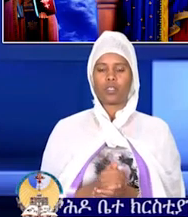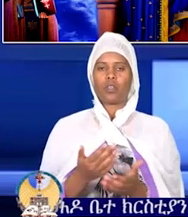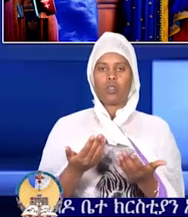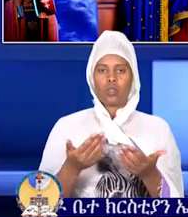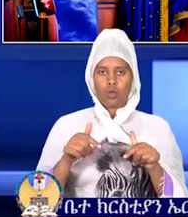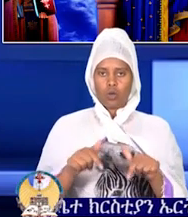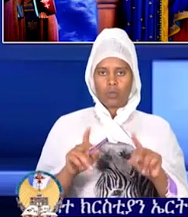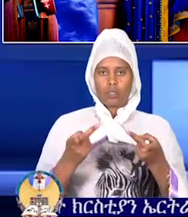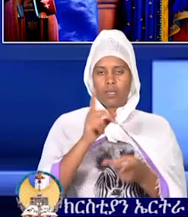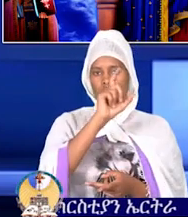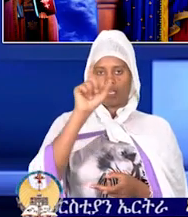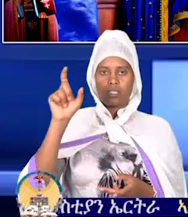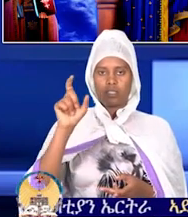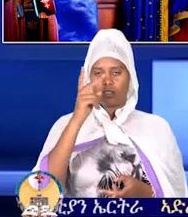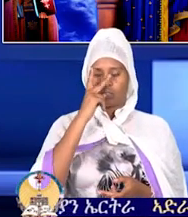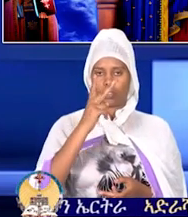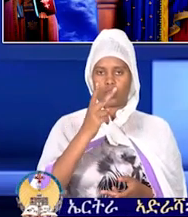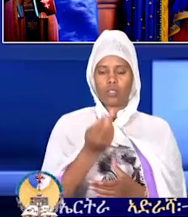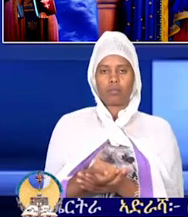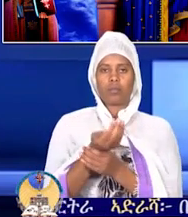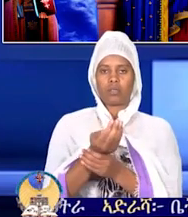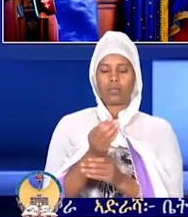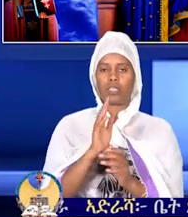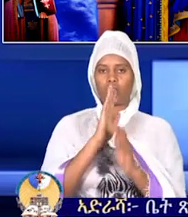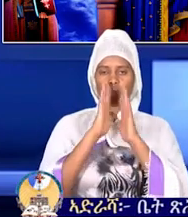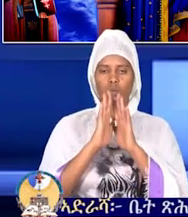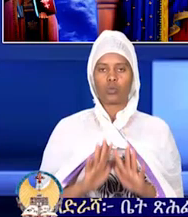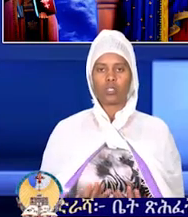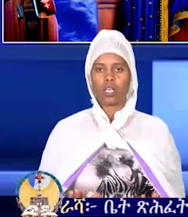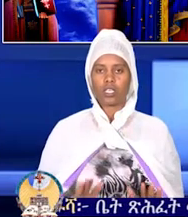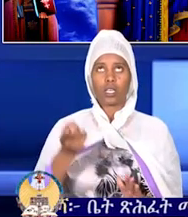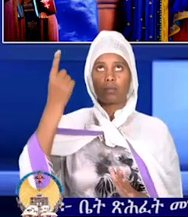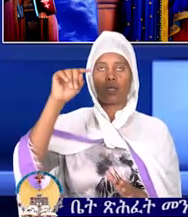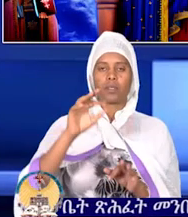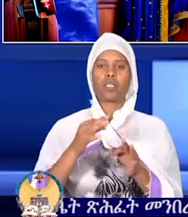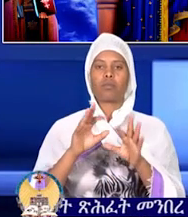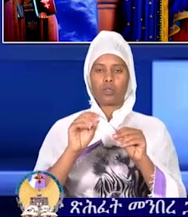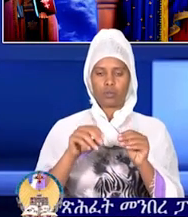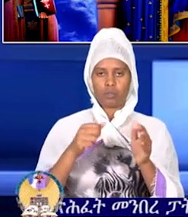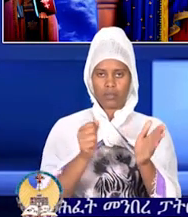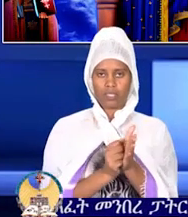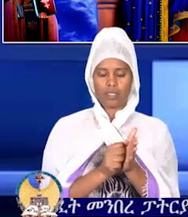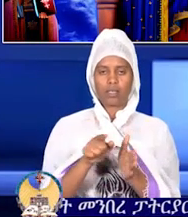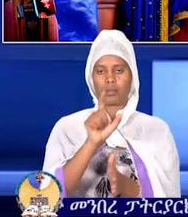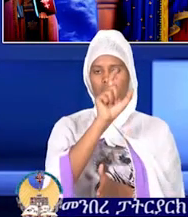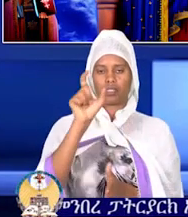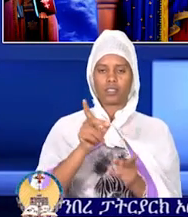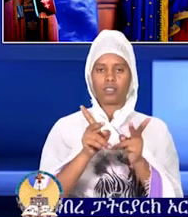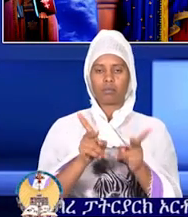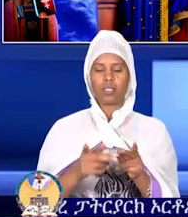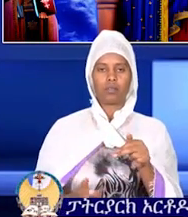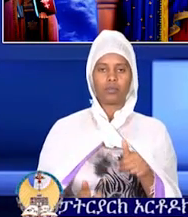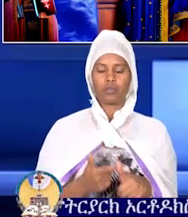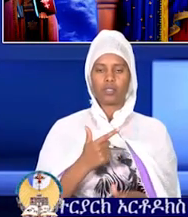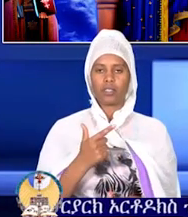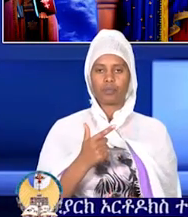ይጅምር። ሎሚ ከመርእስቲ ንሕዞ ኣማላድነት ቅዱሳን ዝምልከት ክኸውን እዩ። ኣብዚ